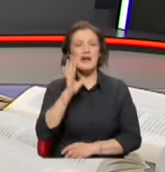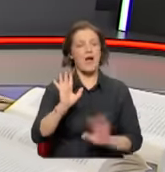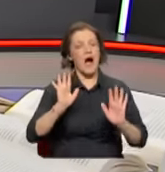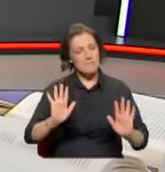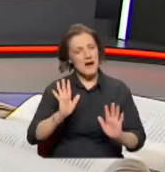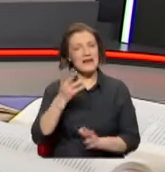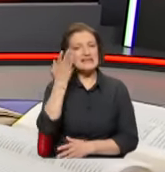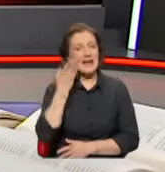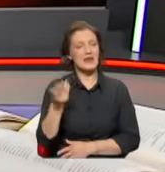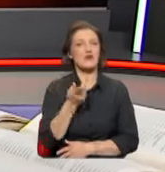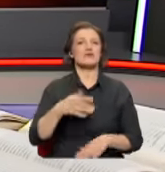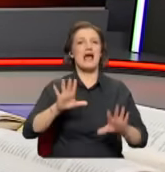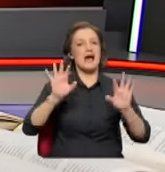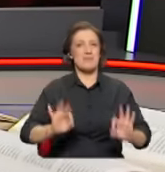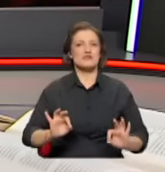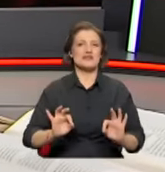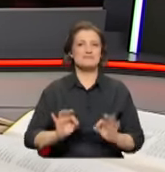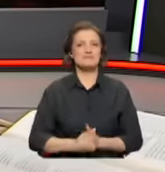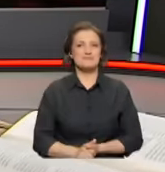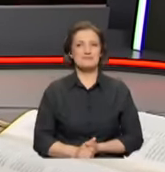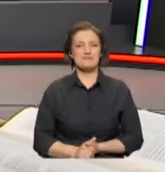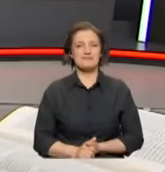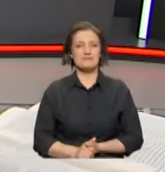kaçırmayın. Hemen başlayalım.